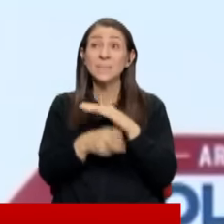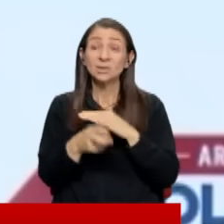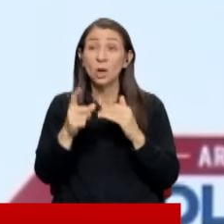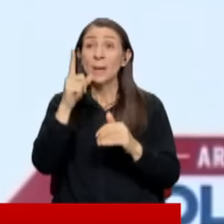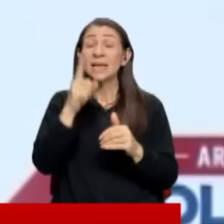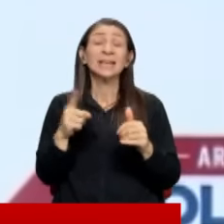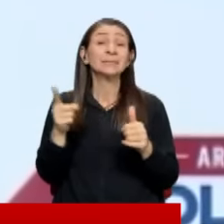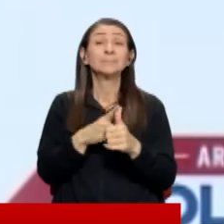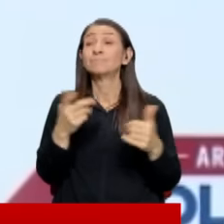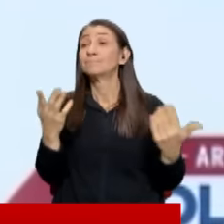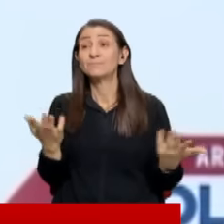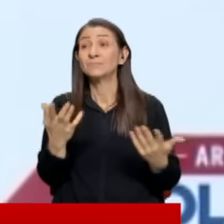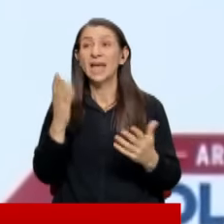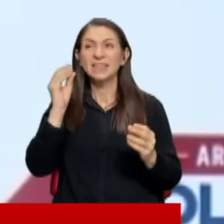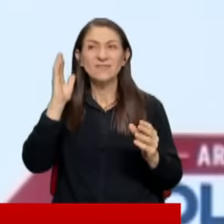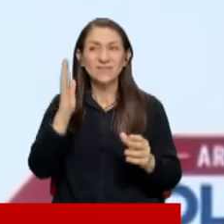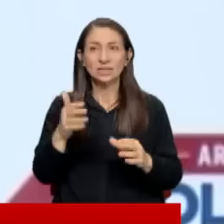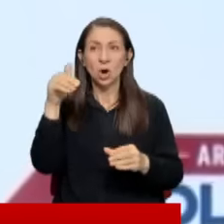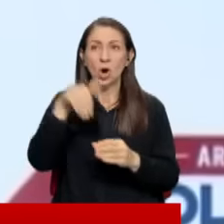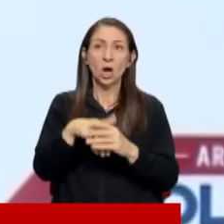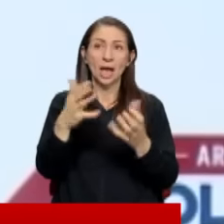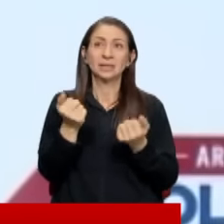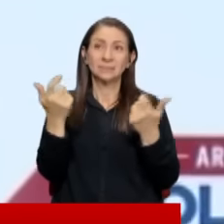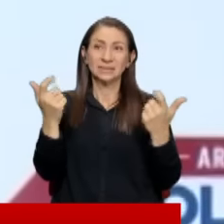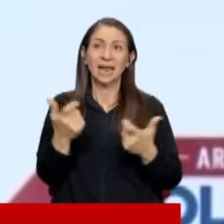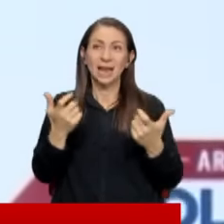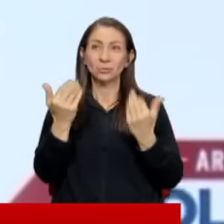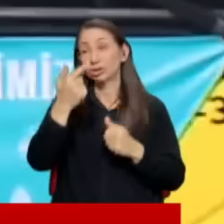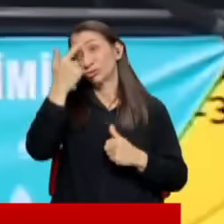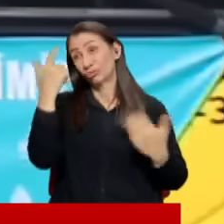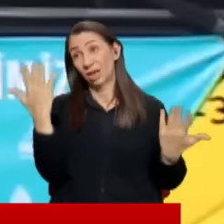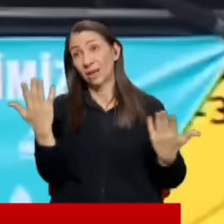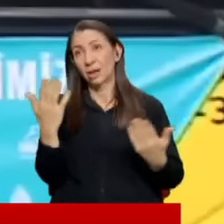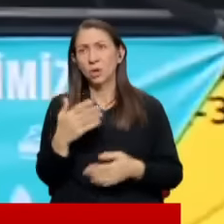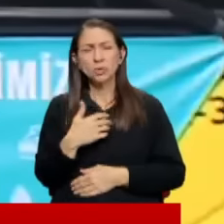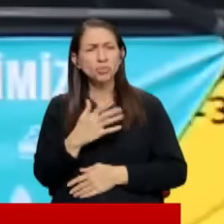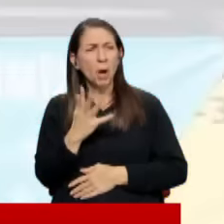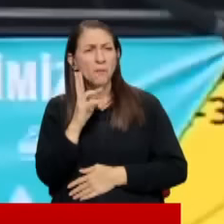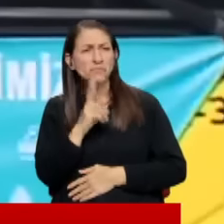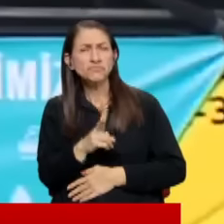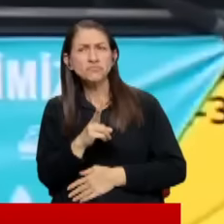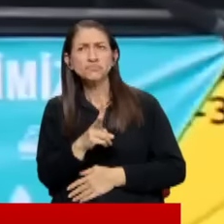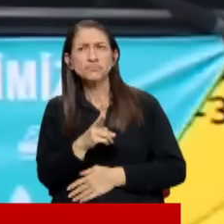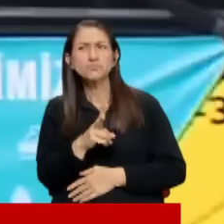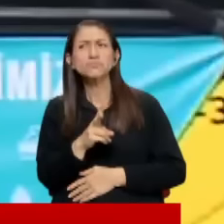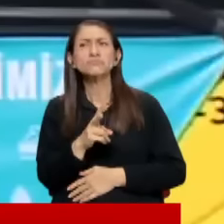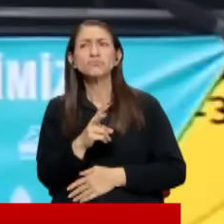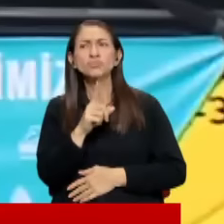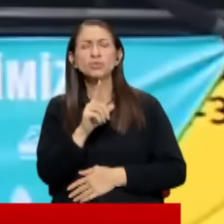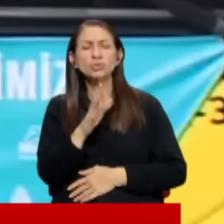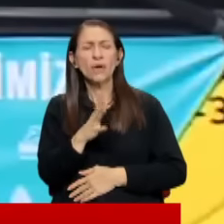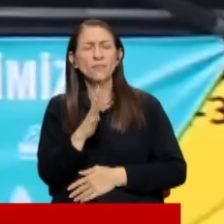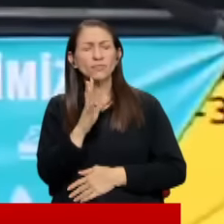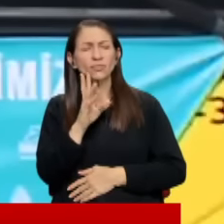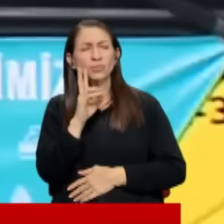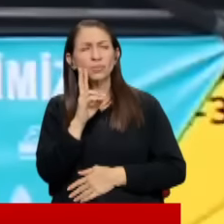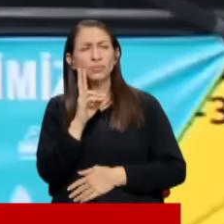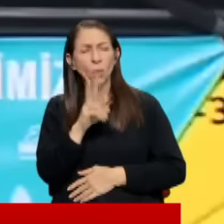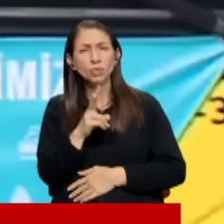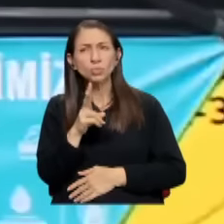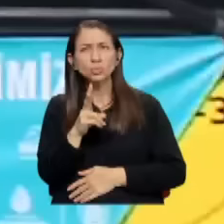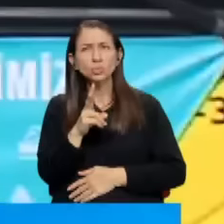da birinci önceliğimiz en fazla oy aldığımız yerler olacak inşallah. Garipsemiştim. Bu garipsediğim duygularımı geri